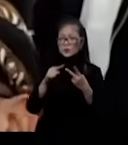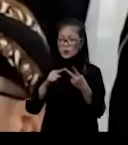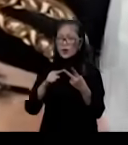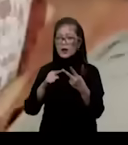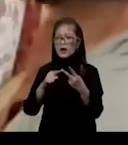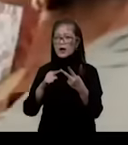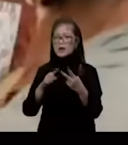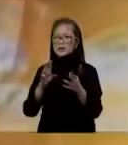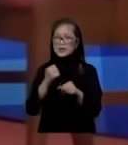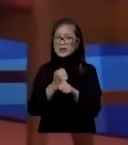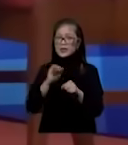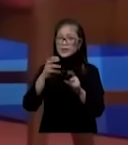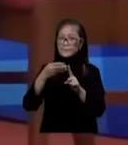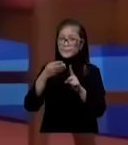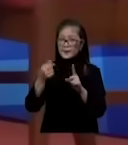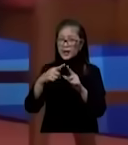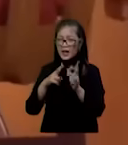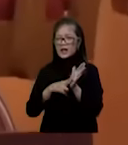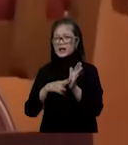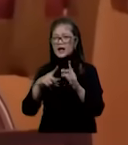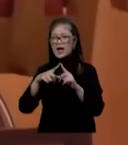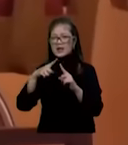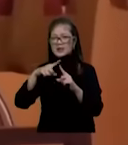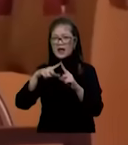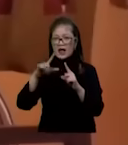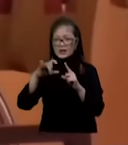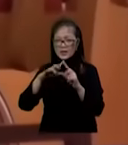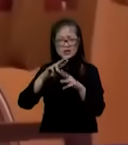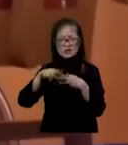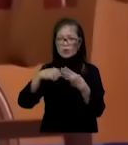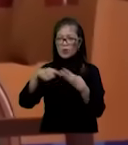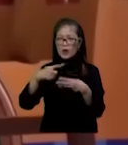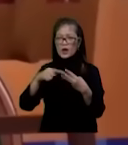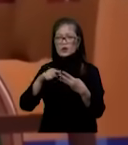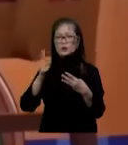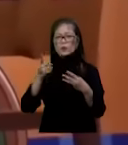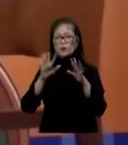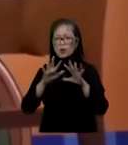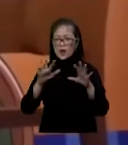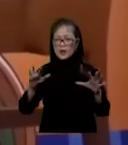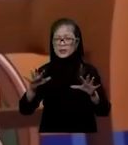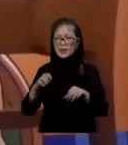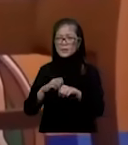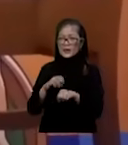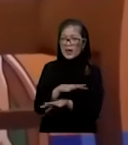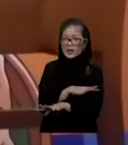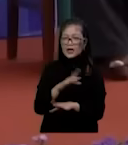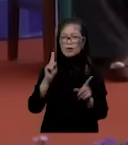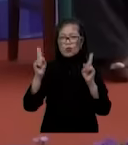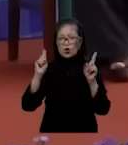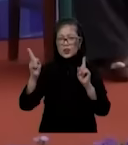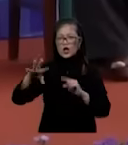Cagub dan Atalia Praratia yang mempertimbangkan maju kursi Cawalkot tentu menguatkan fenomena praktik dinasti politik yang kerap terjadi